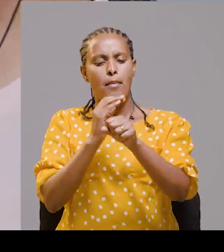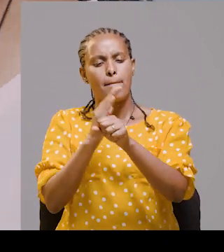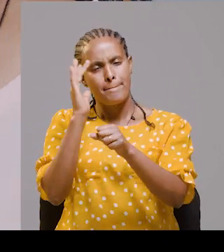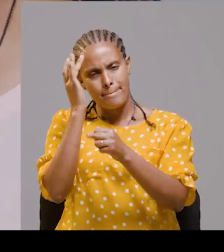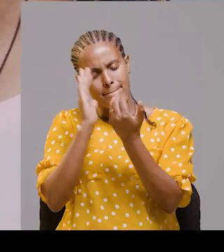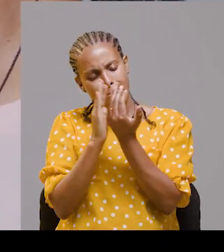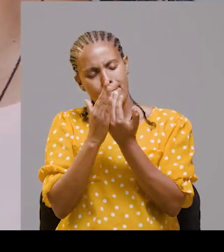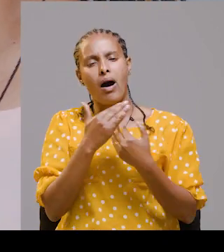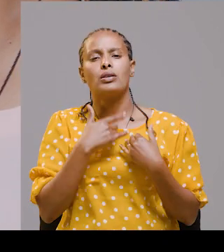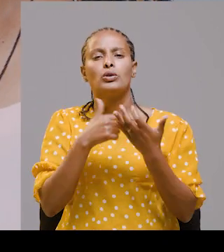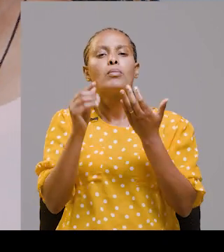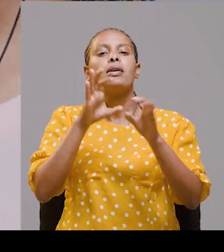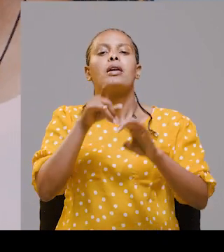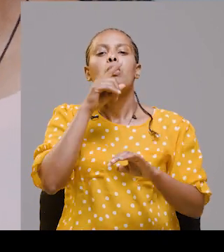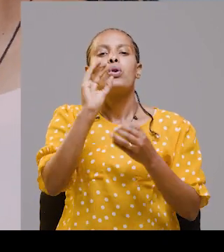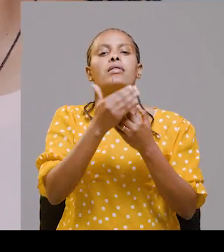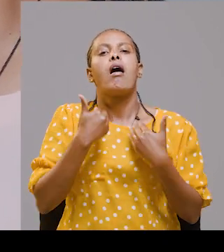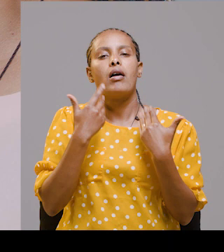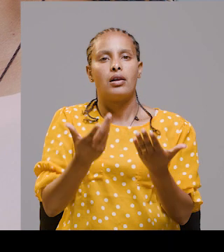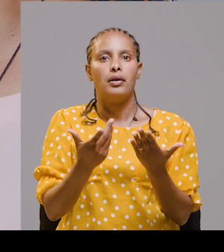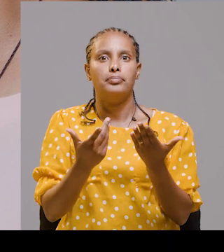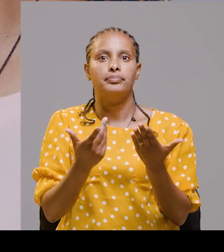እሱን የማታረግበት ሁኔታ ላይ ትሆናለች።